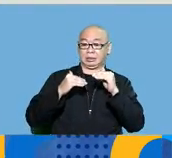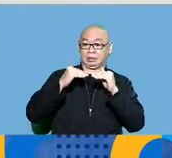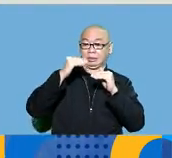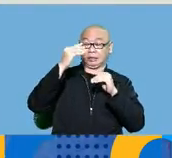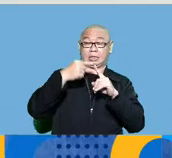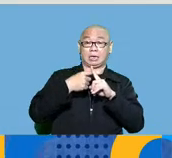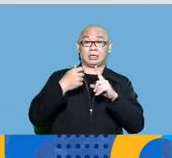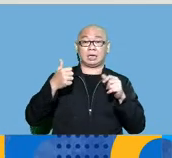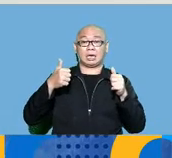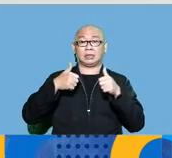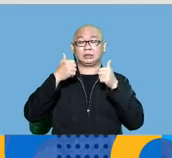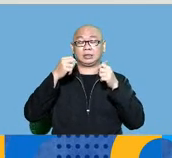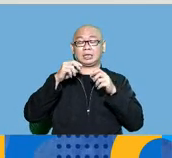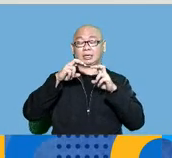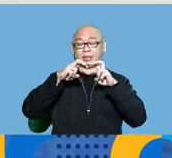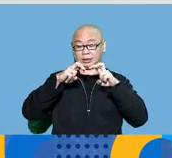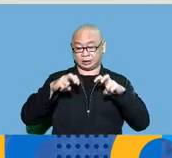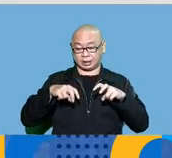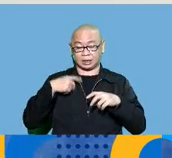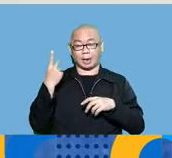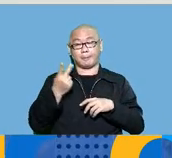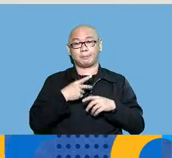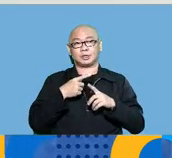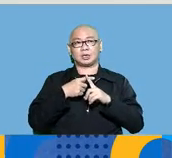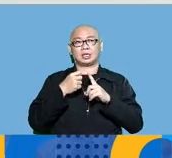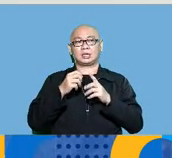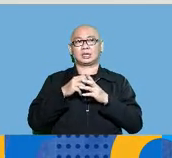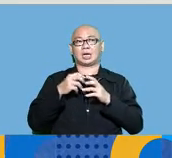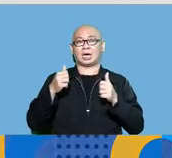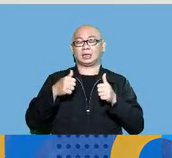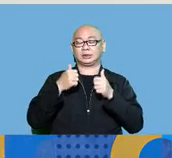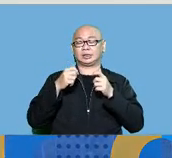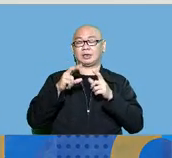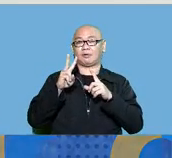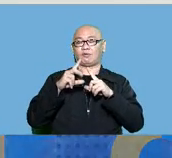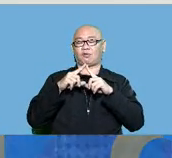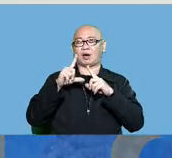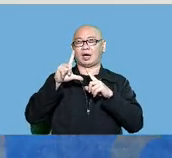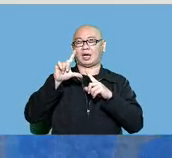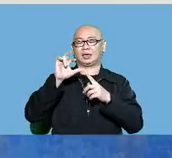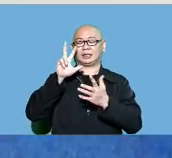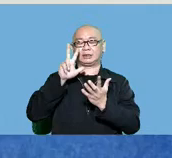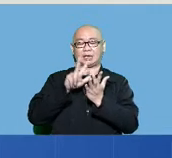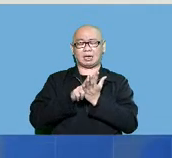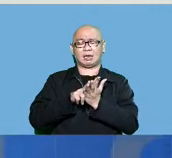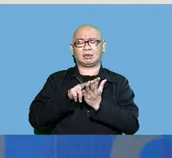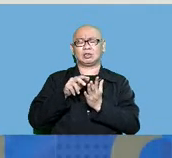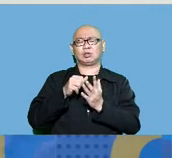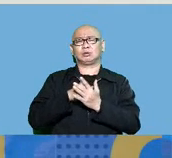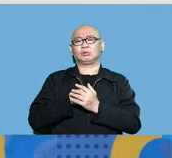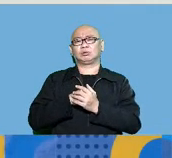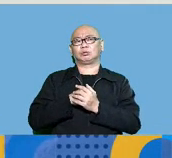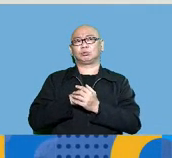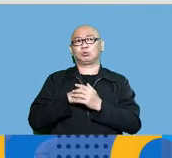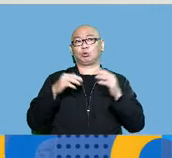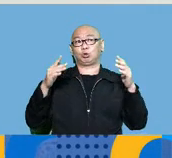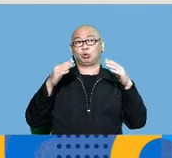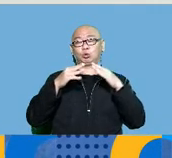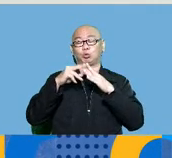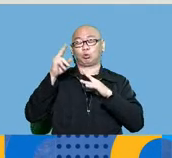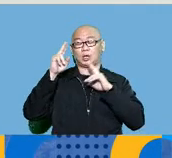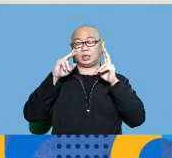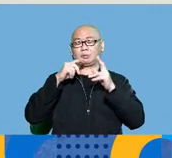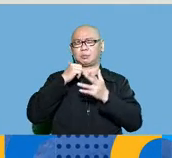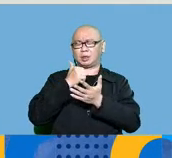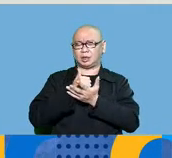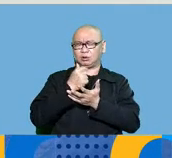hasil riset kami dan juga dari hasil validasi dari BKSDA sehingga Gunung Ungaran ini layak untuk diajukan